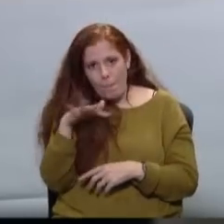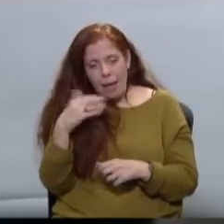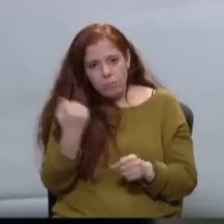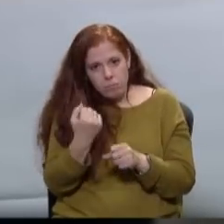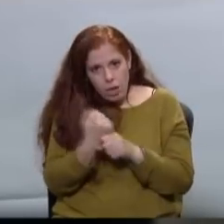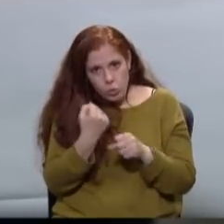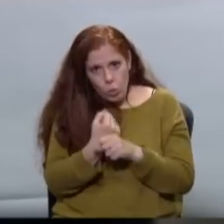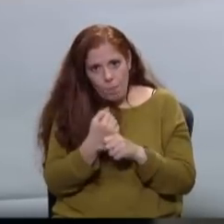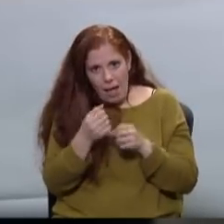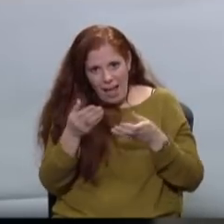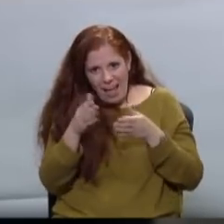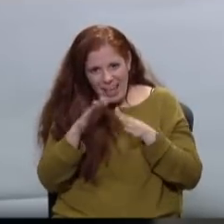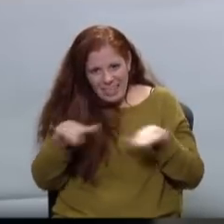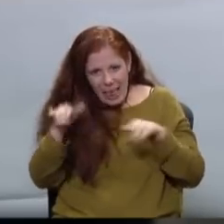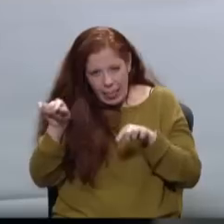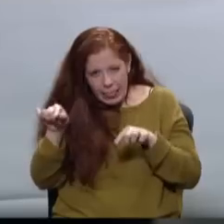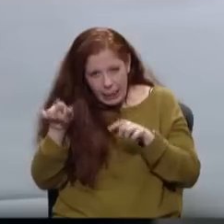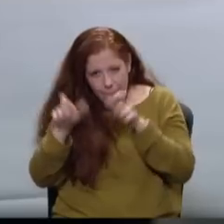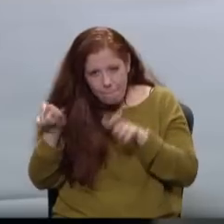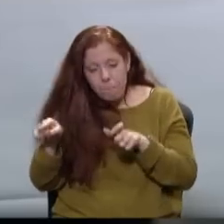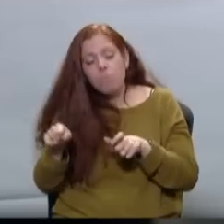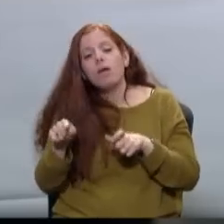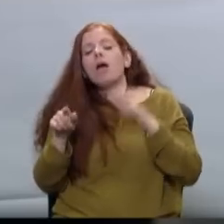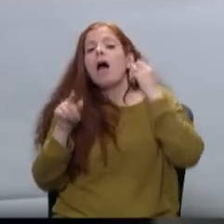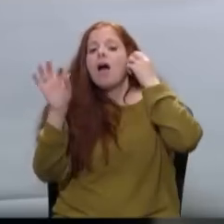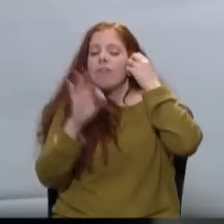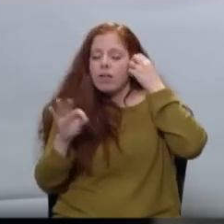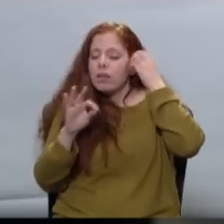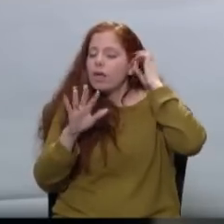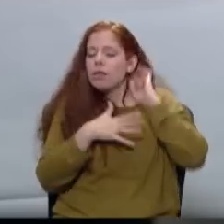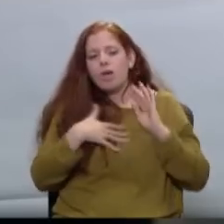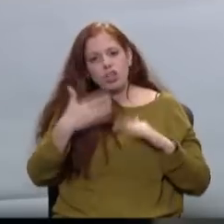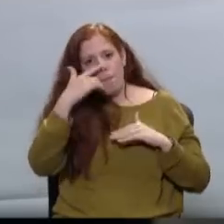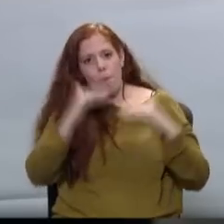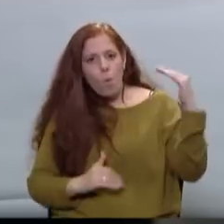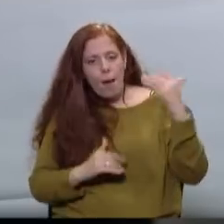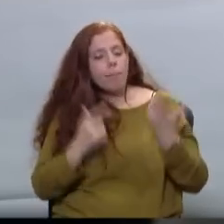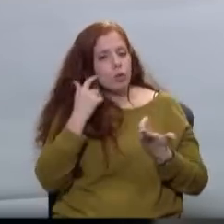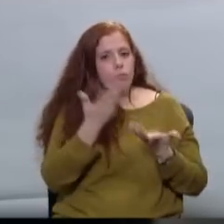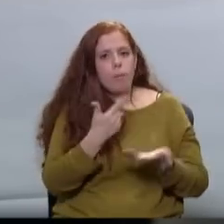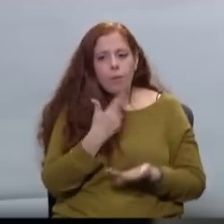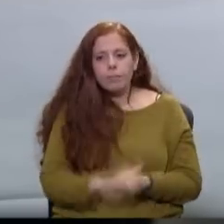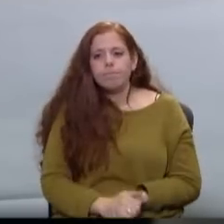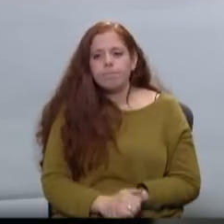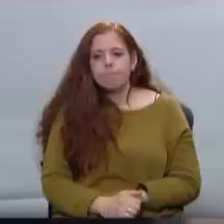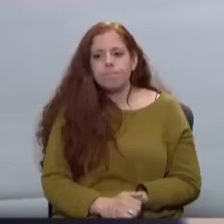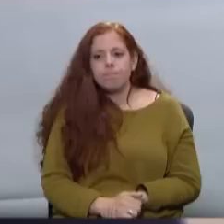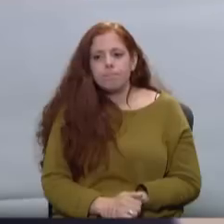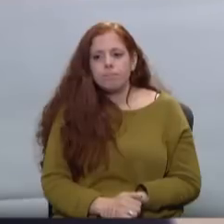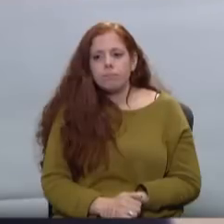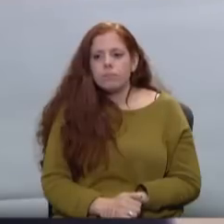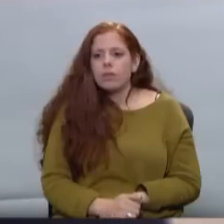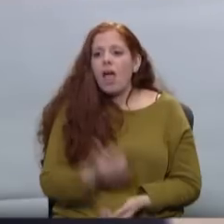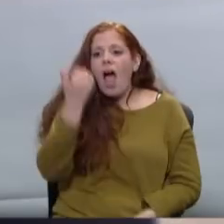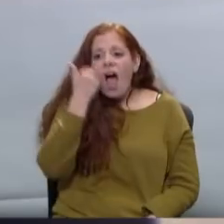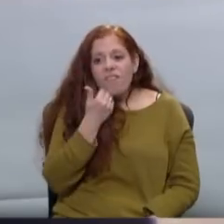והתנצל. אבל עדיין לאנשים האלה יש דרישות, הם עדיין מרגישים מקופחים. בואו נשמע מה אומרים כמה מהמפגינים. It's too